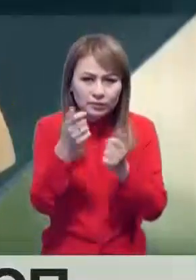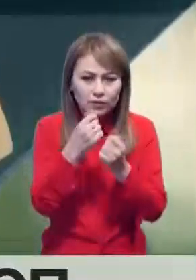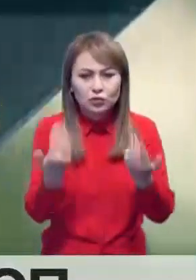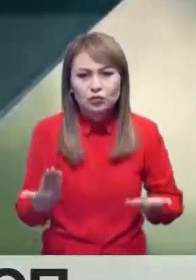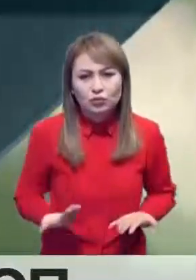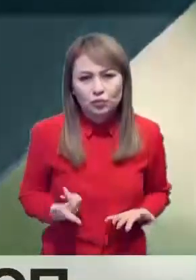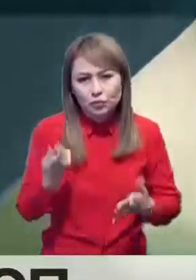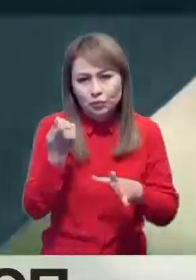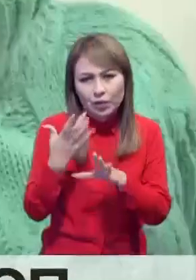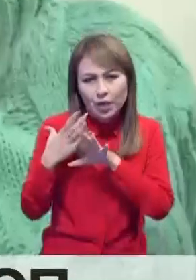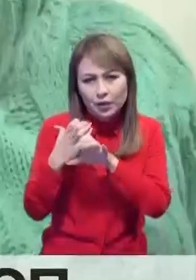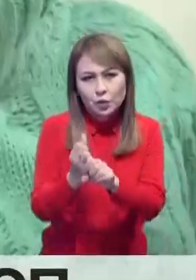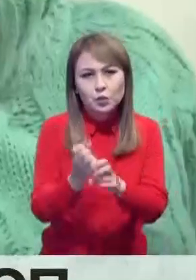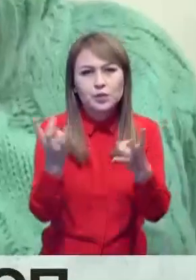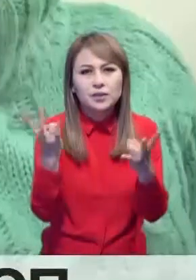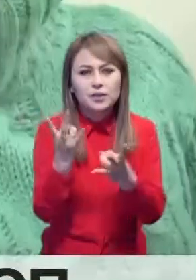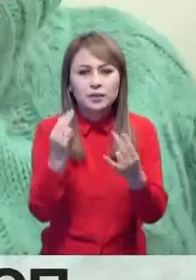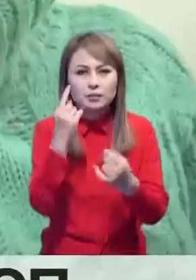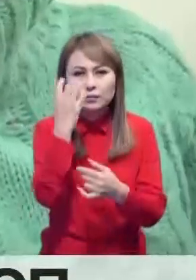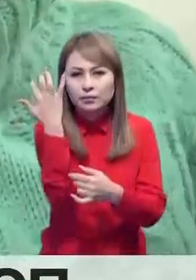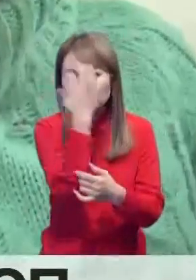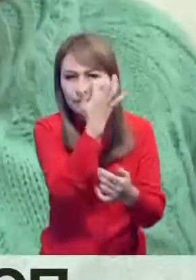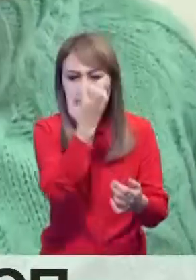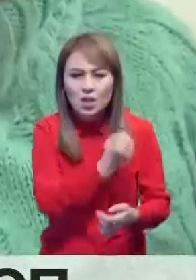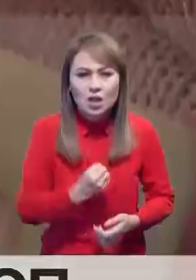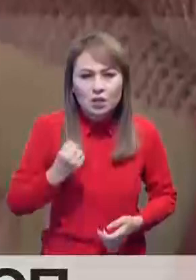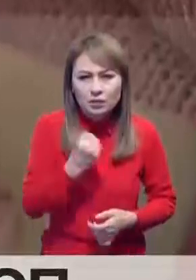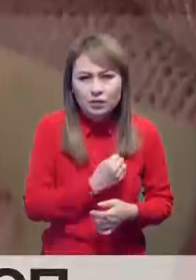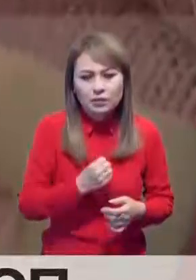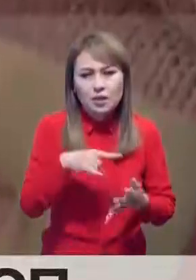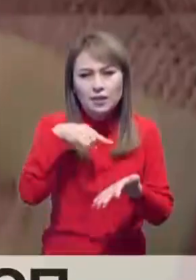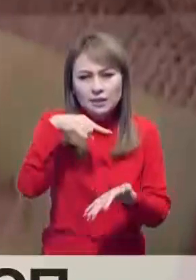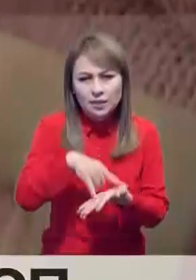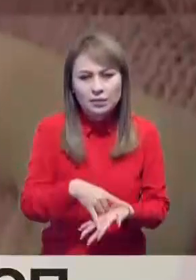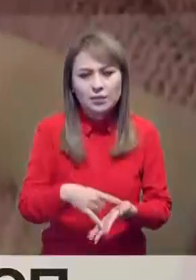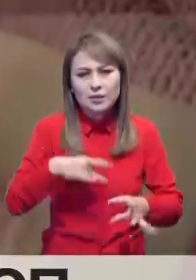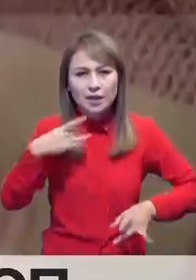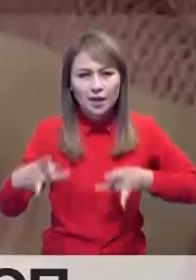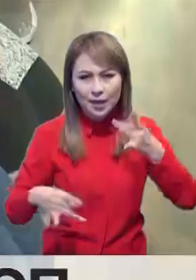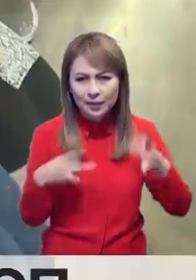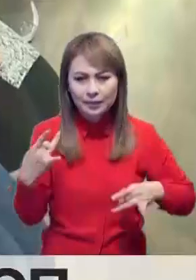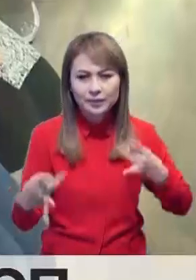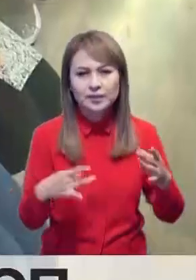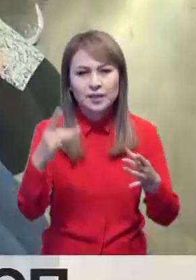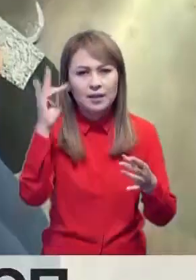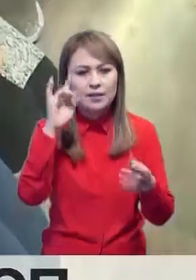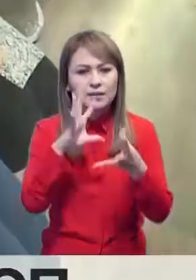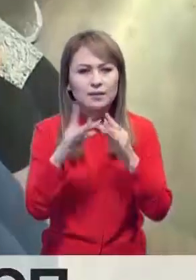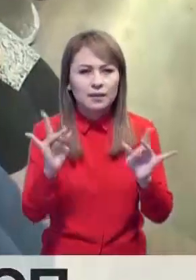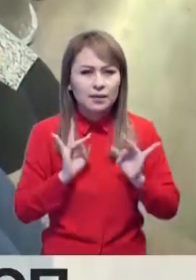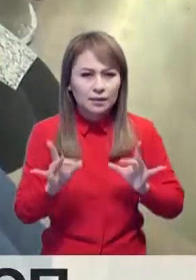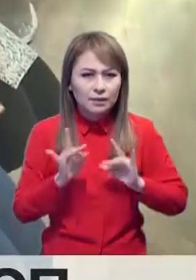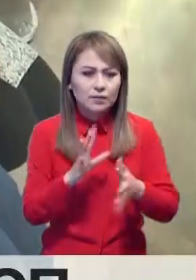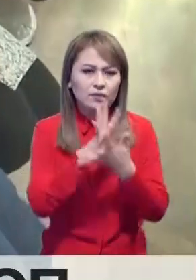өмірінен азайтуымыз қажет. Көздің нашарлауы, ашушаңдық, семіздік, психикалық ауытқу, гаджеттердің зиянын ары қарай